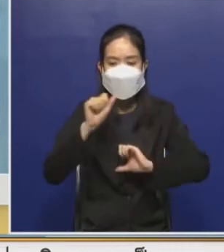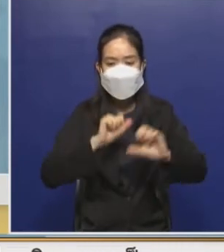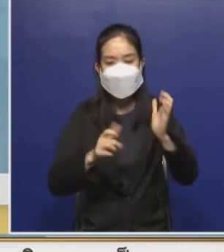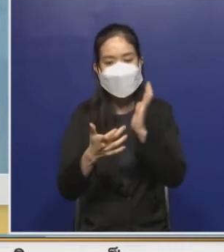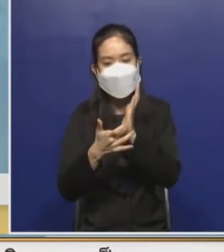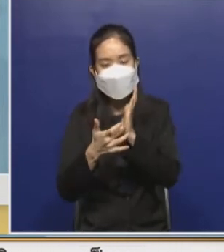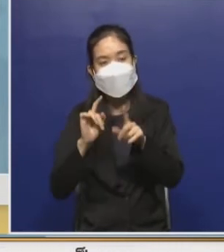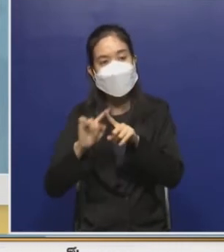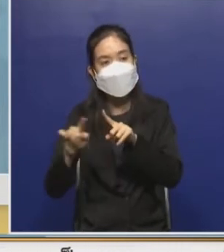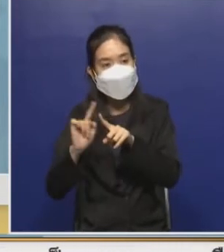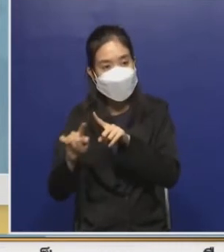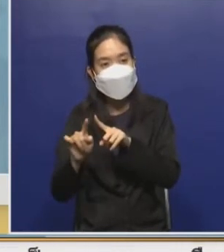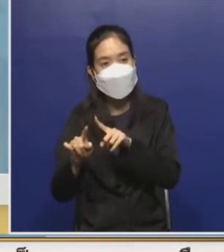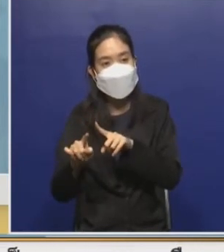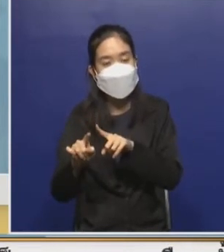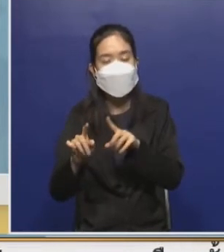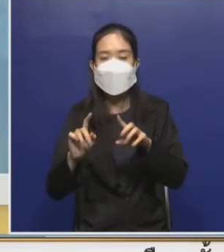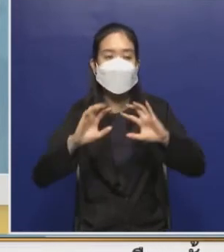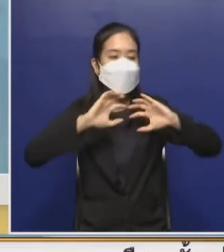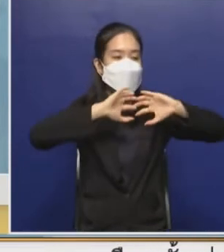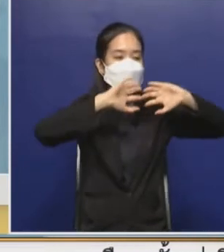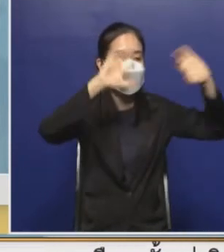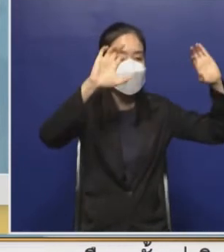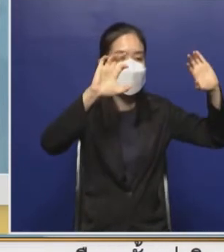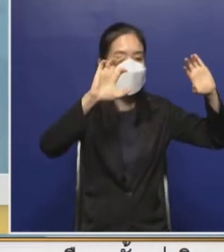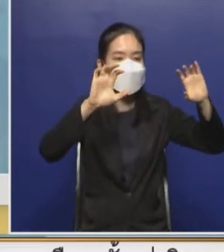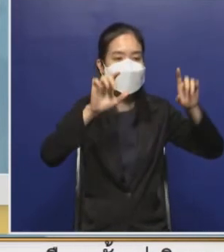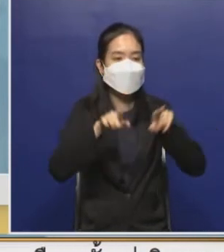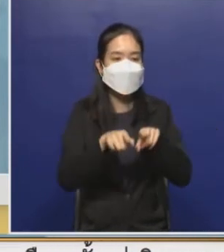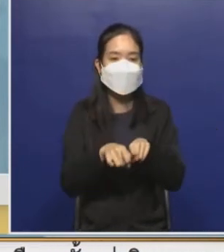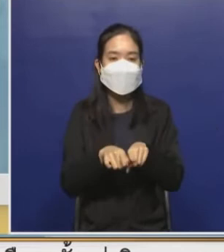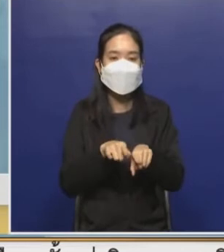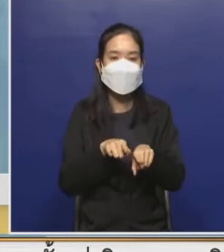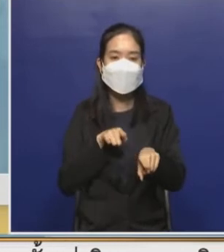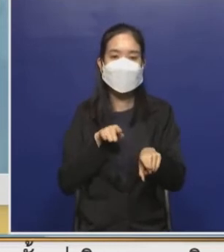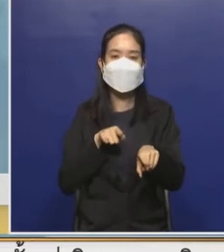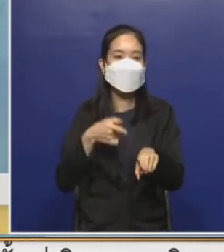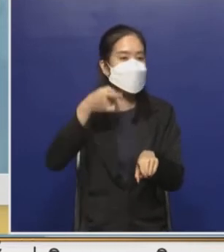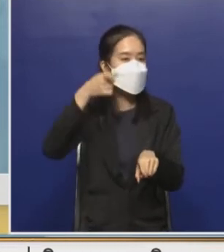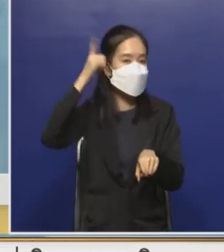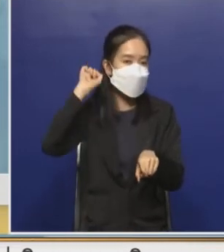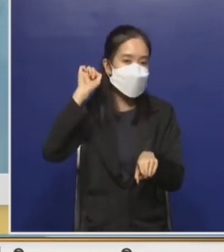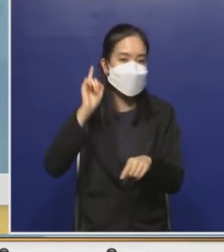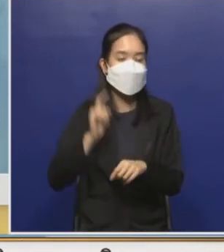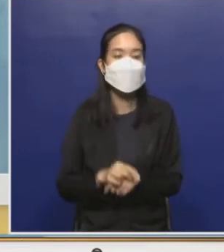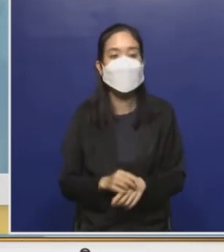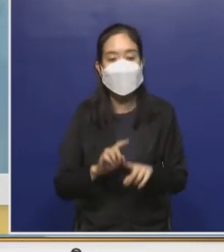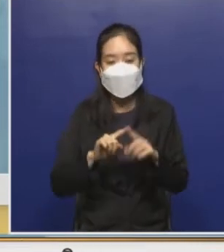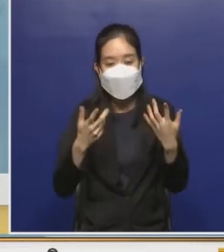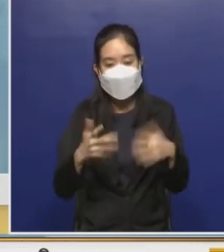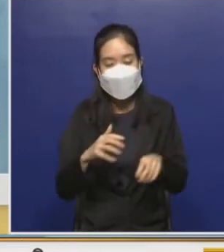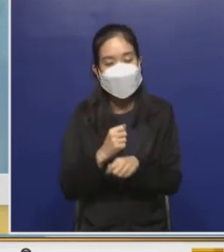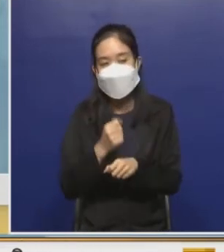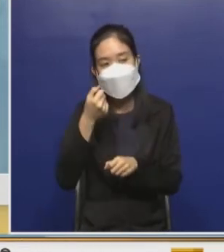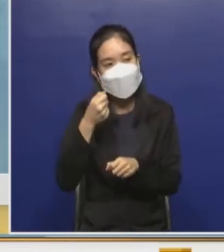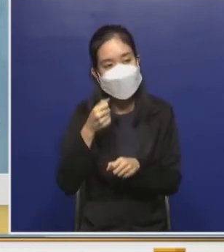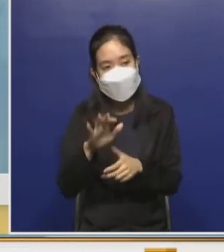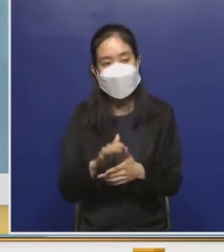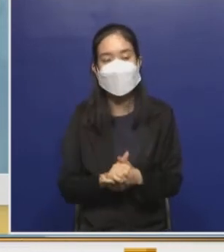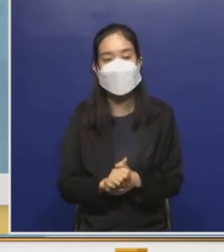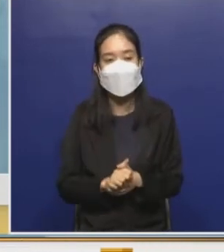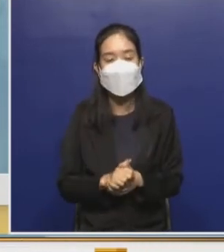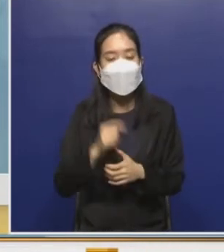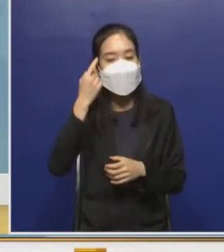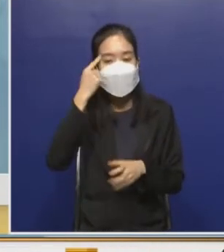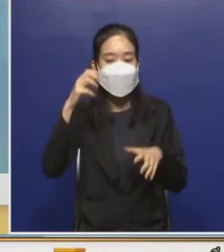็วเกินกวาที่ระบบราชการปัยุบนจะตามทนแล้วระบบราชการโดยเฉพาะระบบงบประมาณเข้าไม่ถปัหาจิ